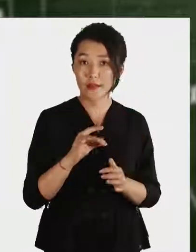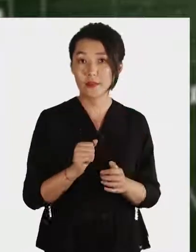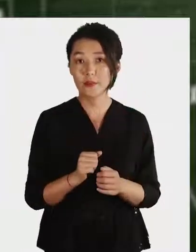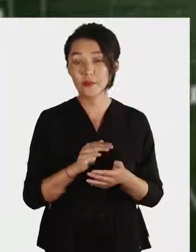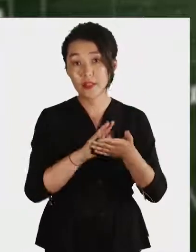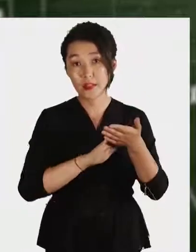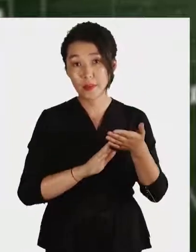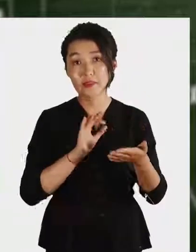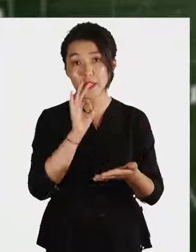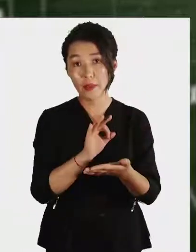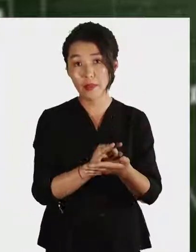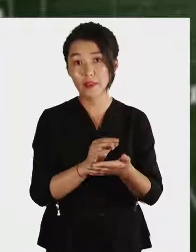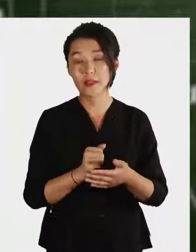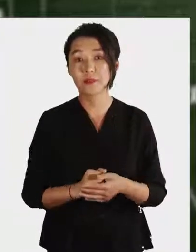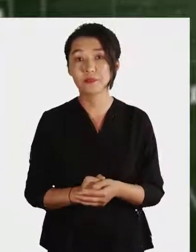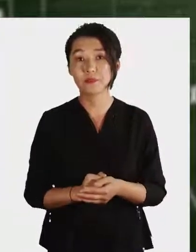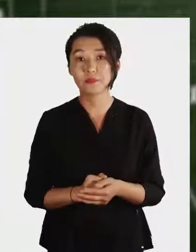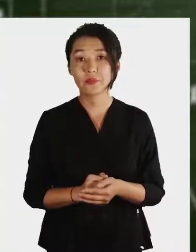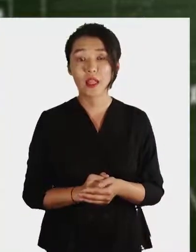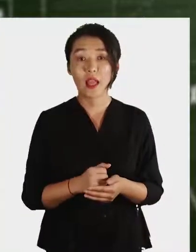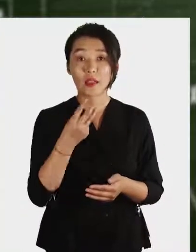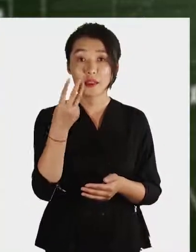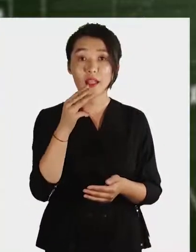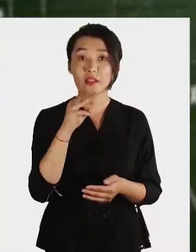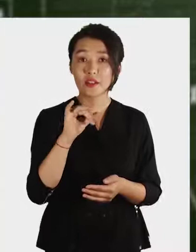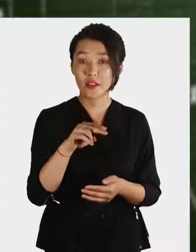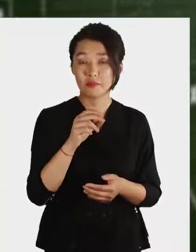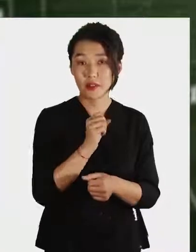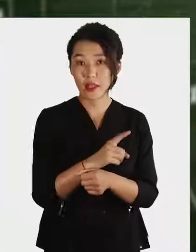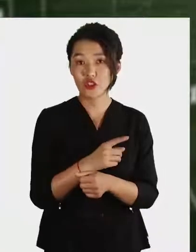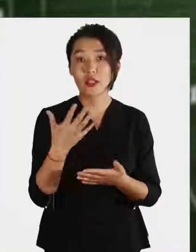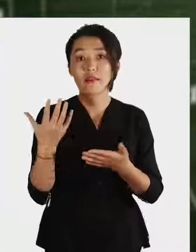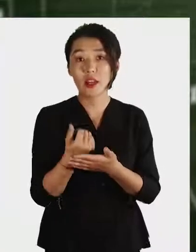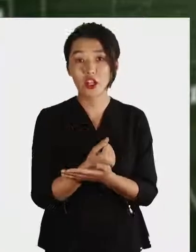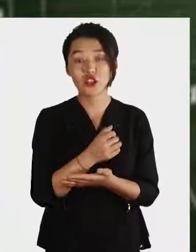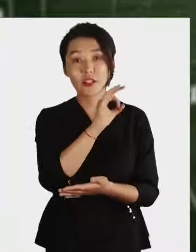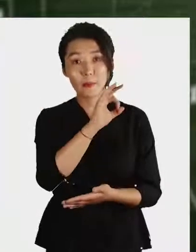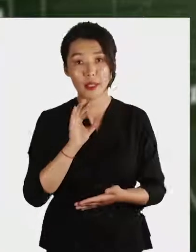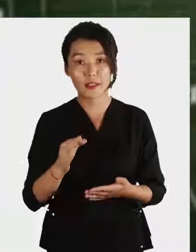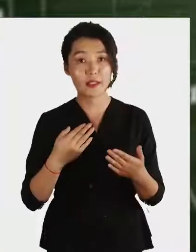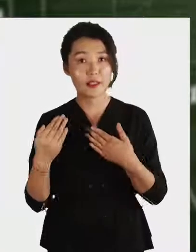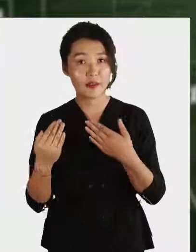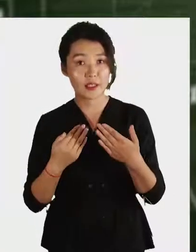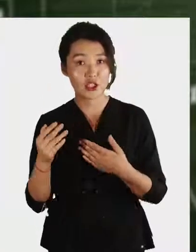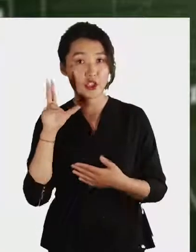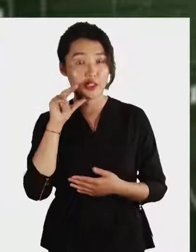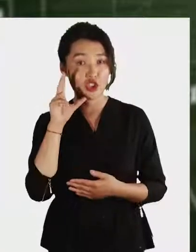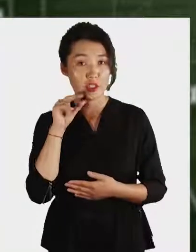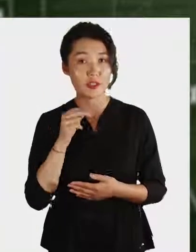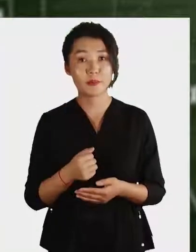И записываем ответ. Третий тип задач. Нахождение процентного отношения